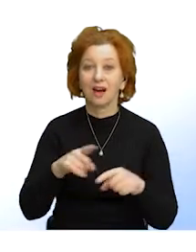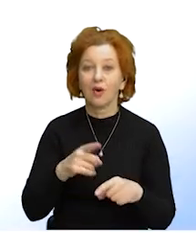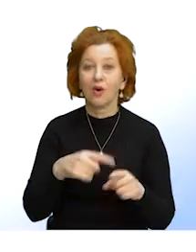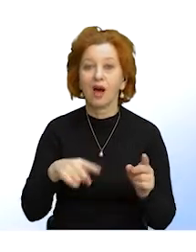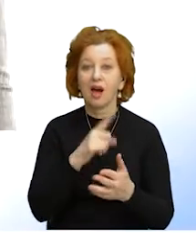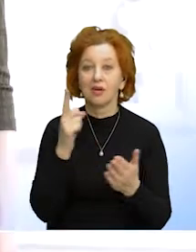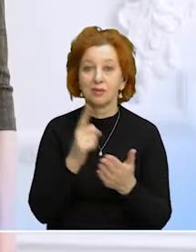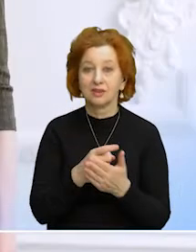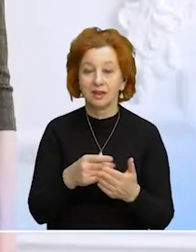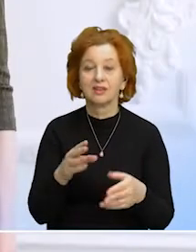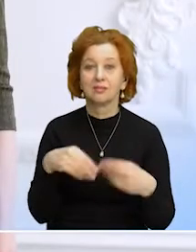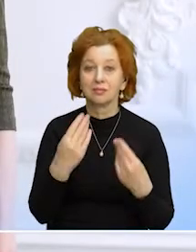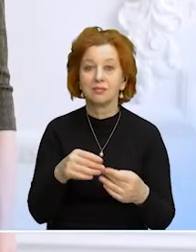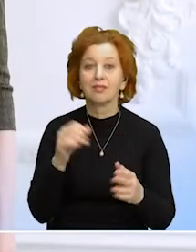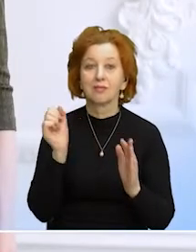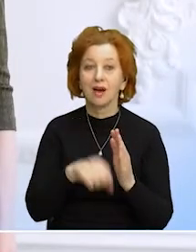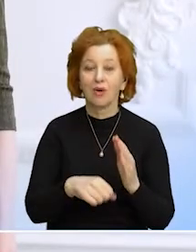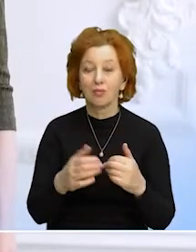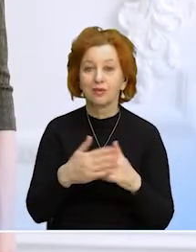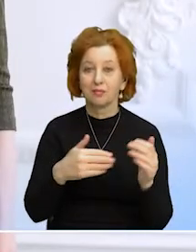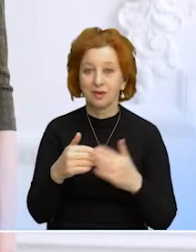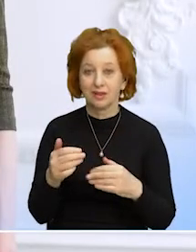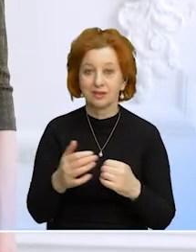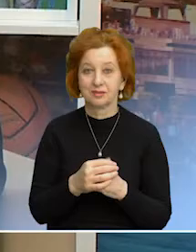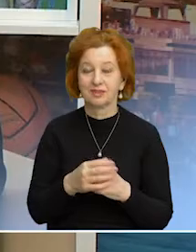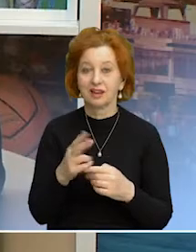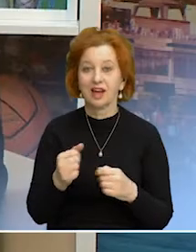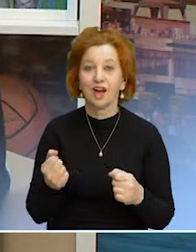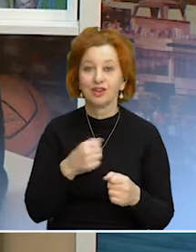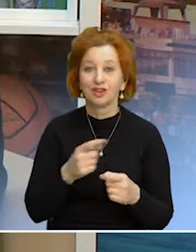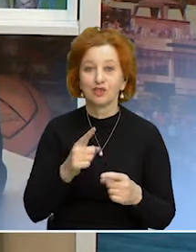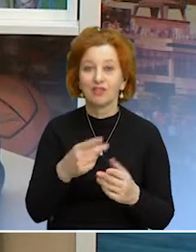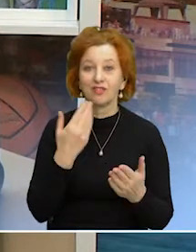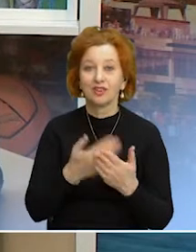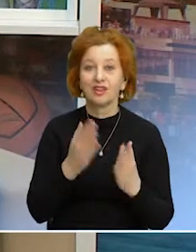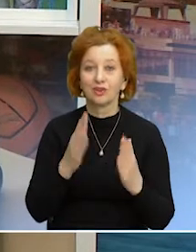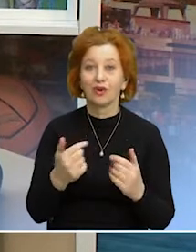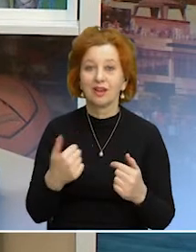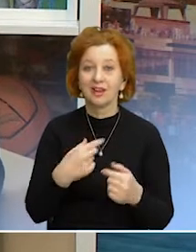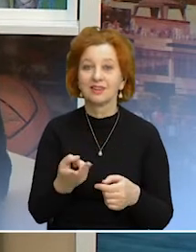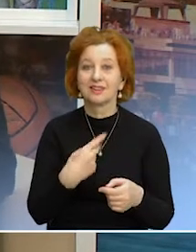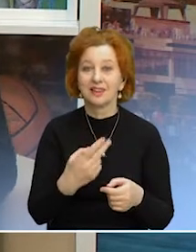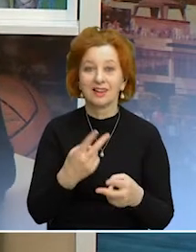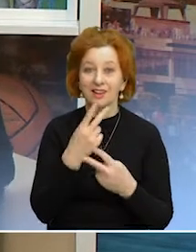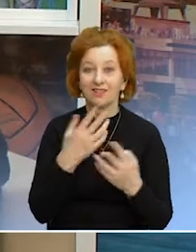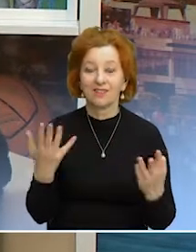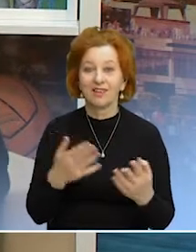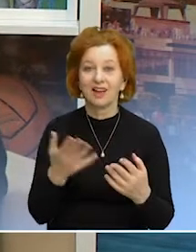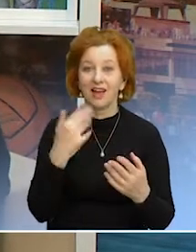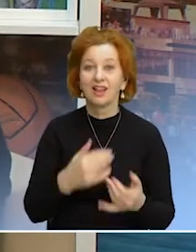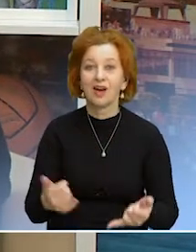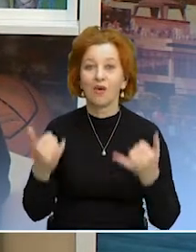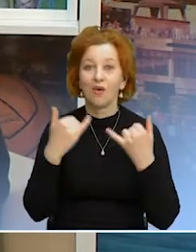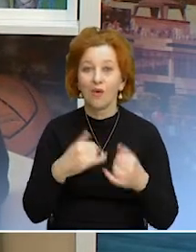таком положении обязательно должны быть видны пальцы. Как жаль, что вы сейчас видите только нас с Геннадием, а не видите еще